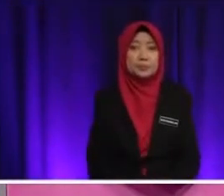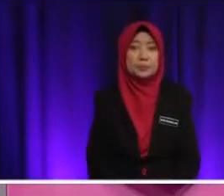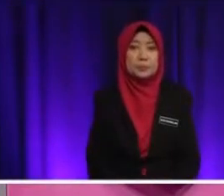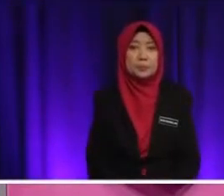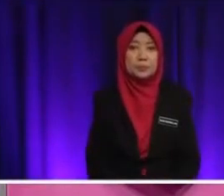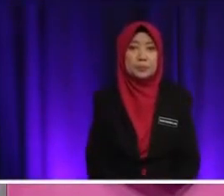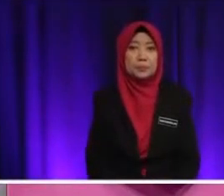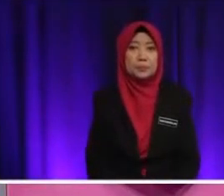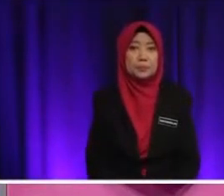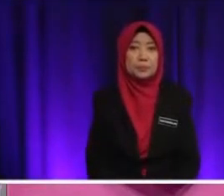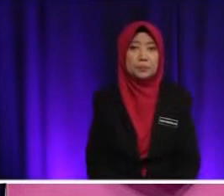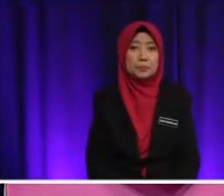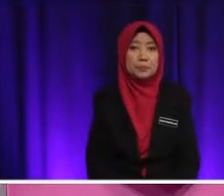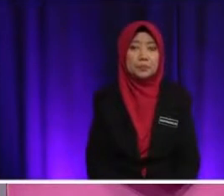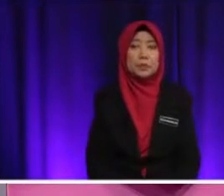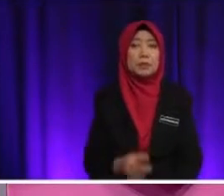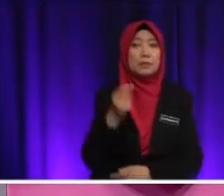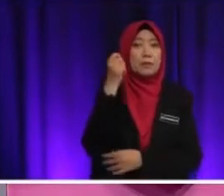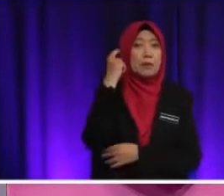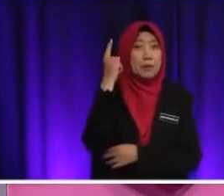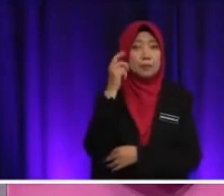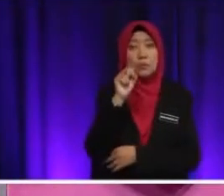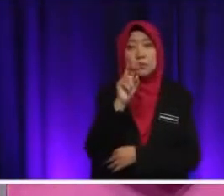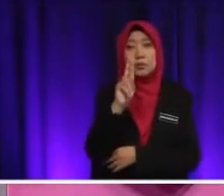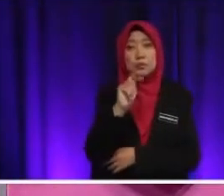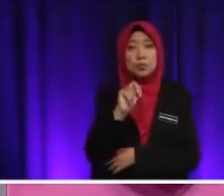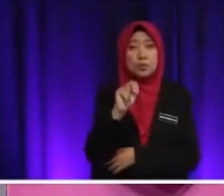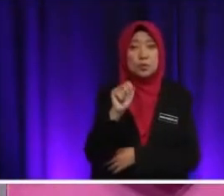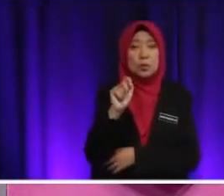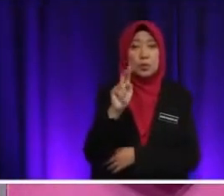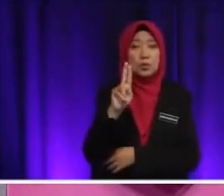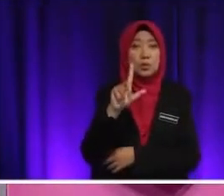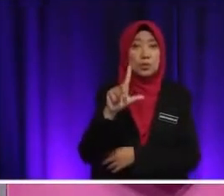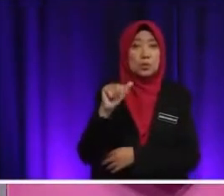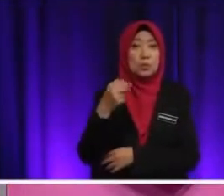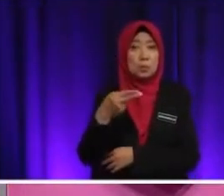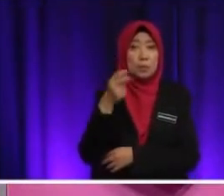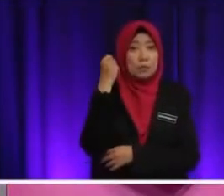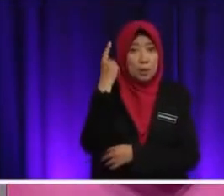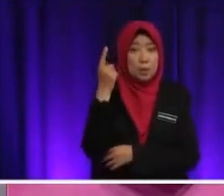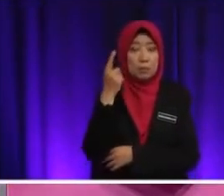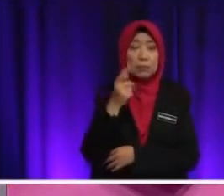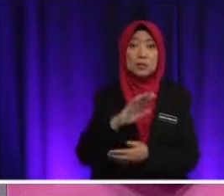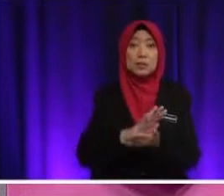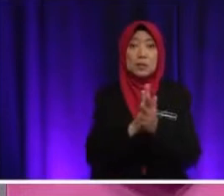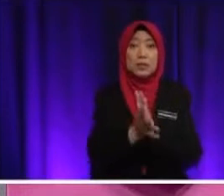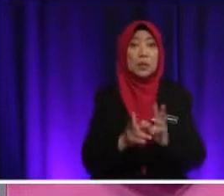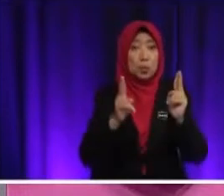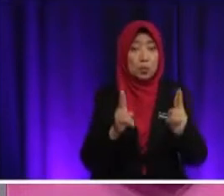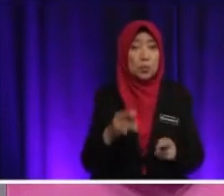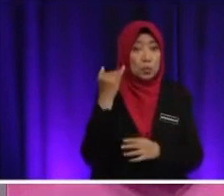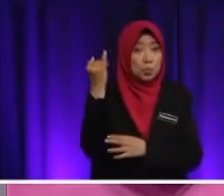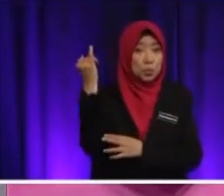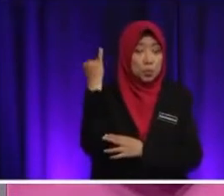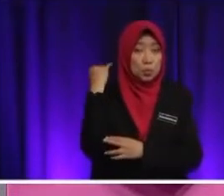tengok, okey, yang pertama, dengan memahami sunnatullah, ya, kita dapat mengenal pasti sebab kejadian umat terdahulu. Contoh-contohnya umat